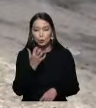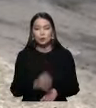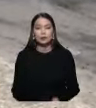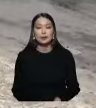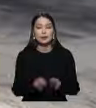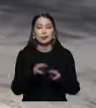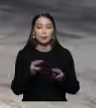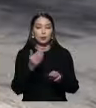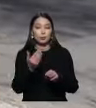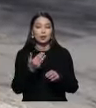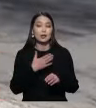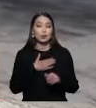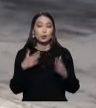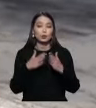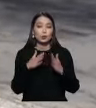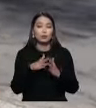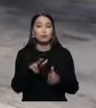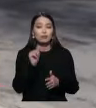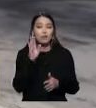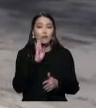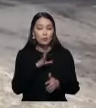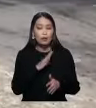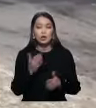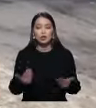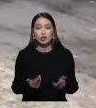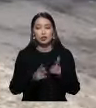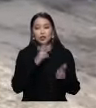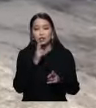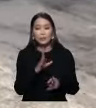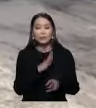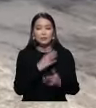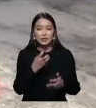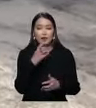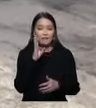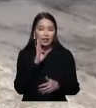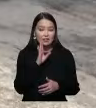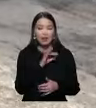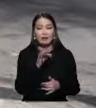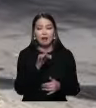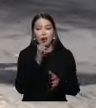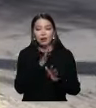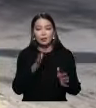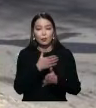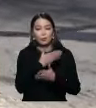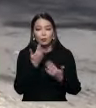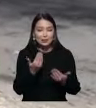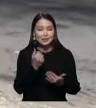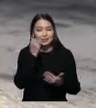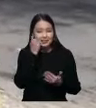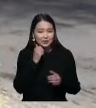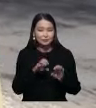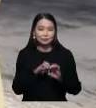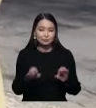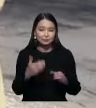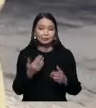Например, в нашем доме отключали воду. Жители жаловались, не было горячей воды и отопления. Трубы, конечно, все старые и гнилые. Это же нужно